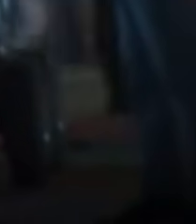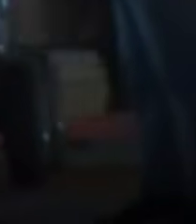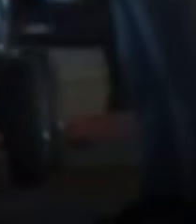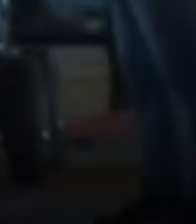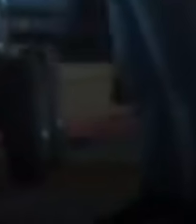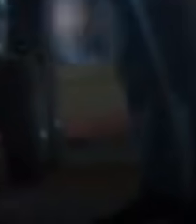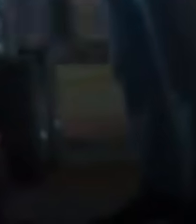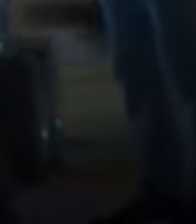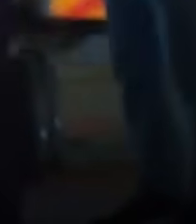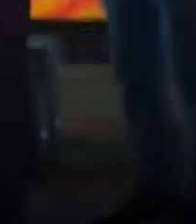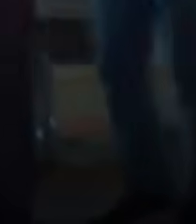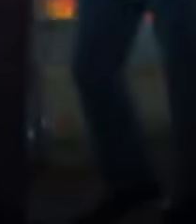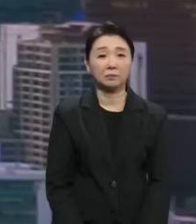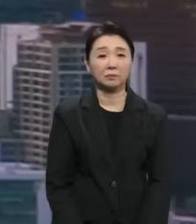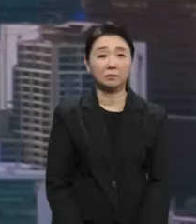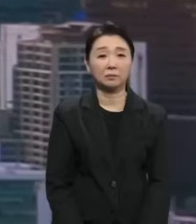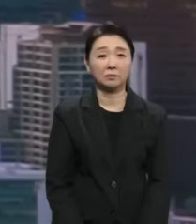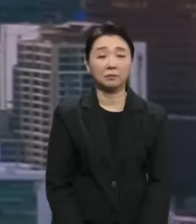공다솜입니다.